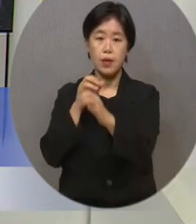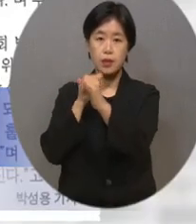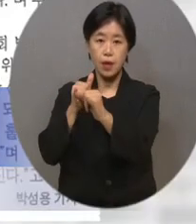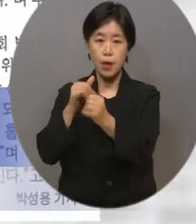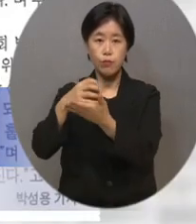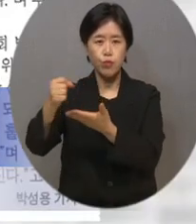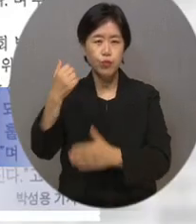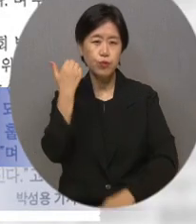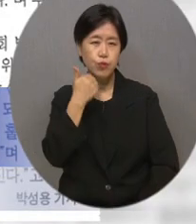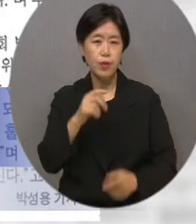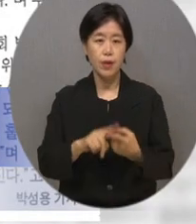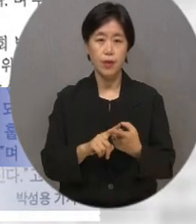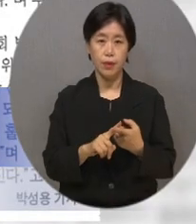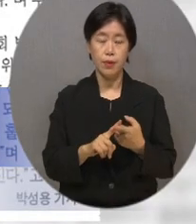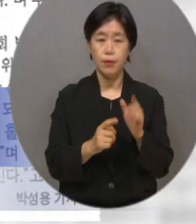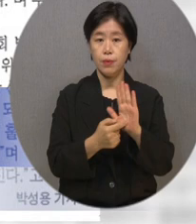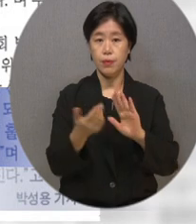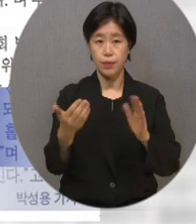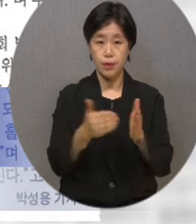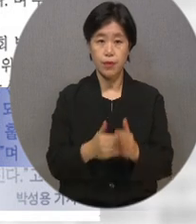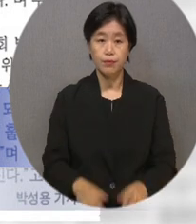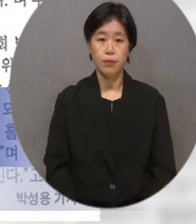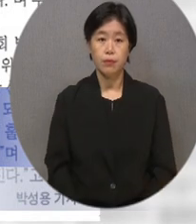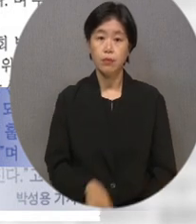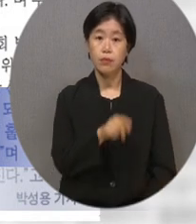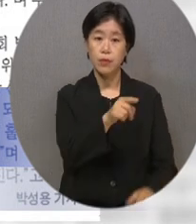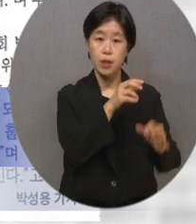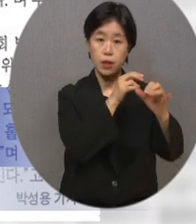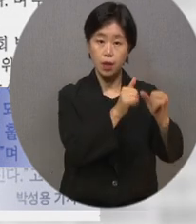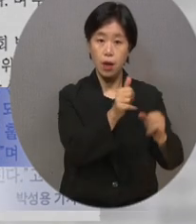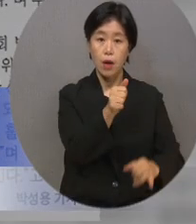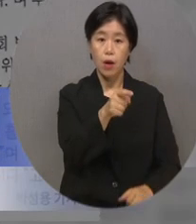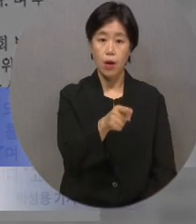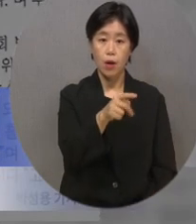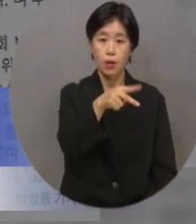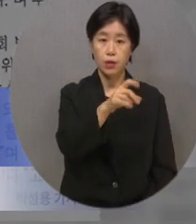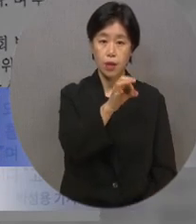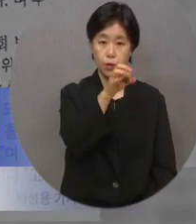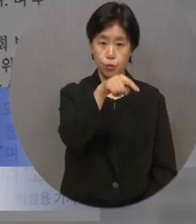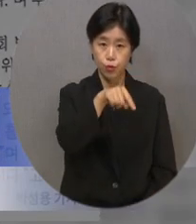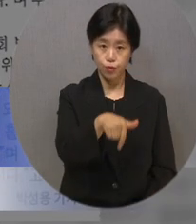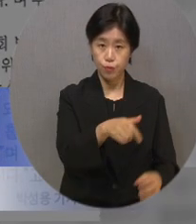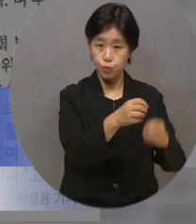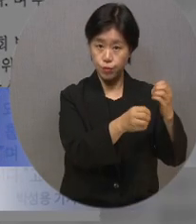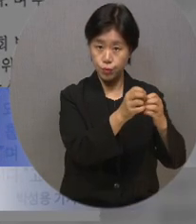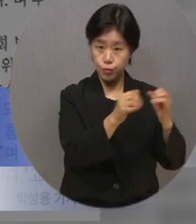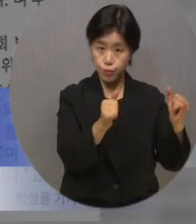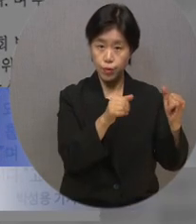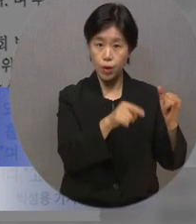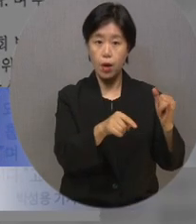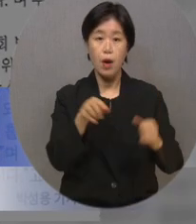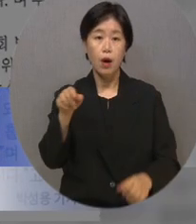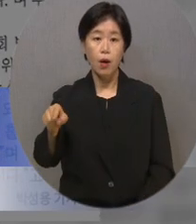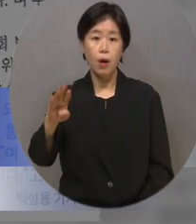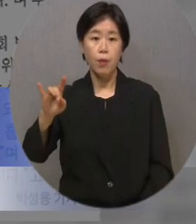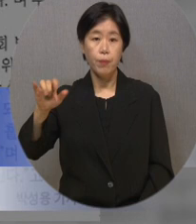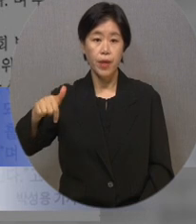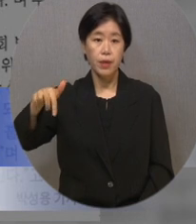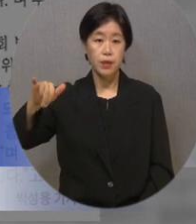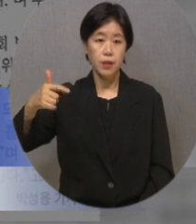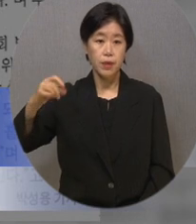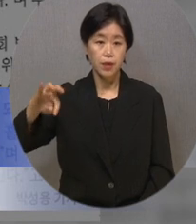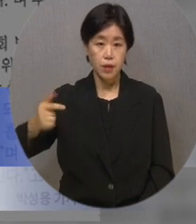소식입니다 올해 구상 소떼문학상 수상자는 허상욱 씨인 이원영 어워드 수상자는 백지은